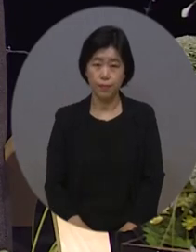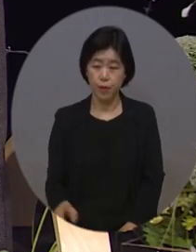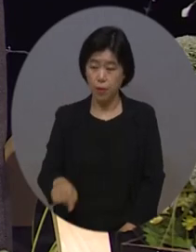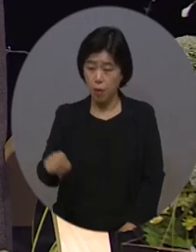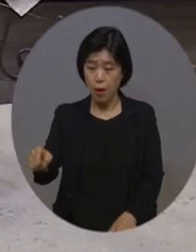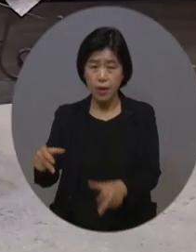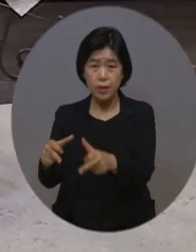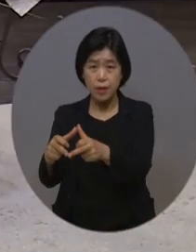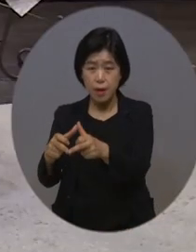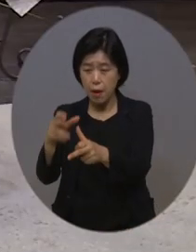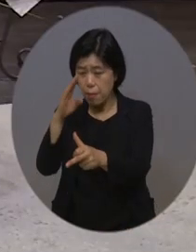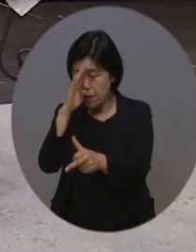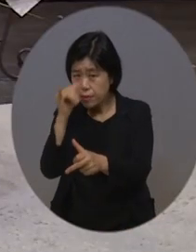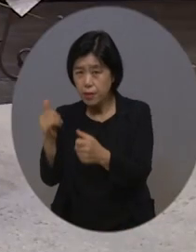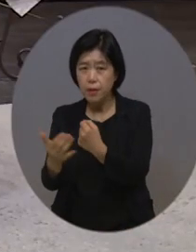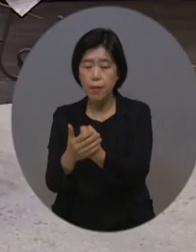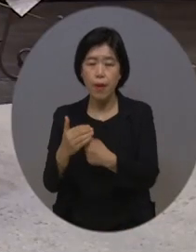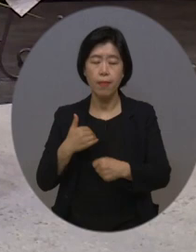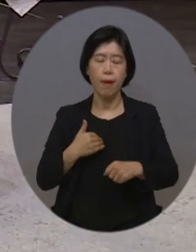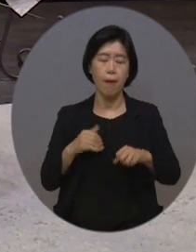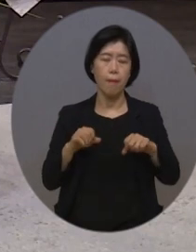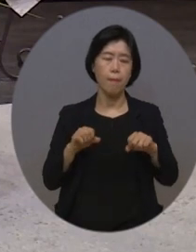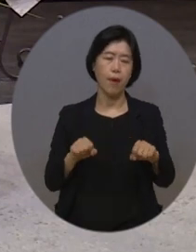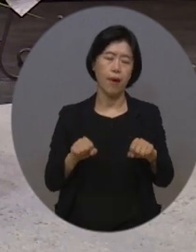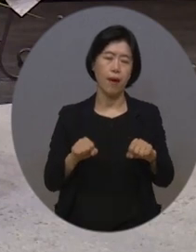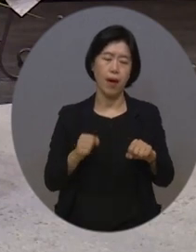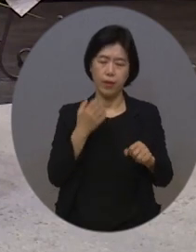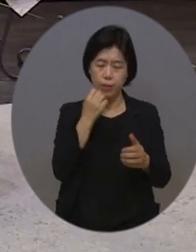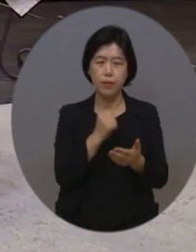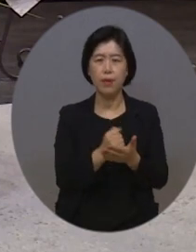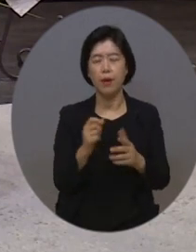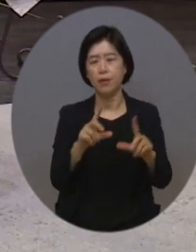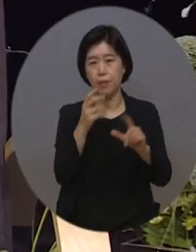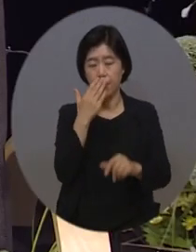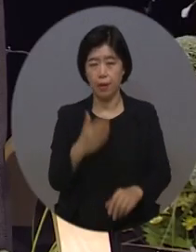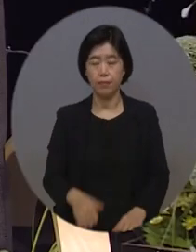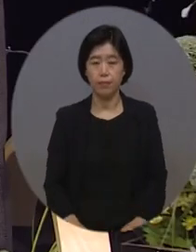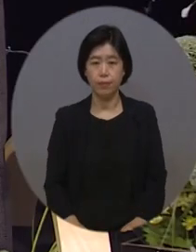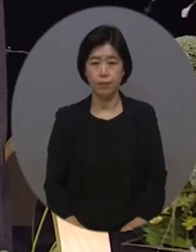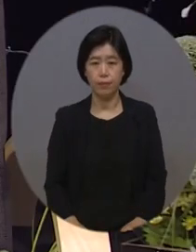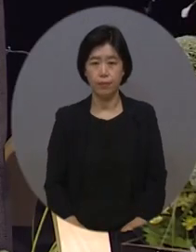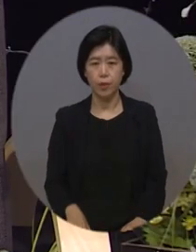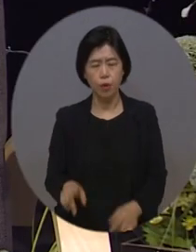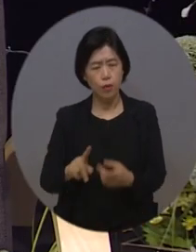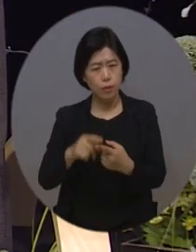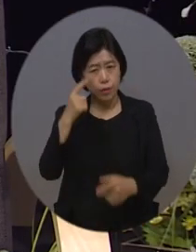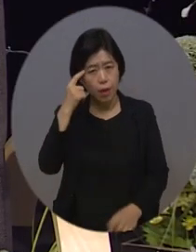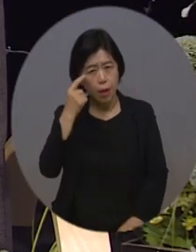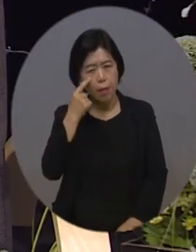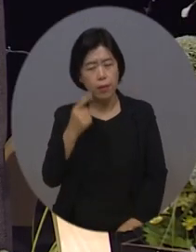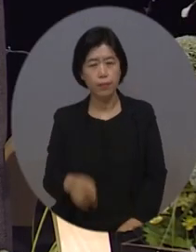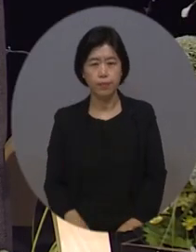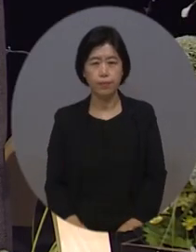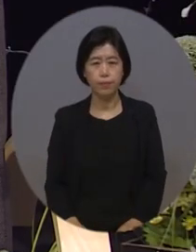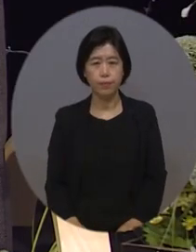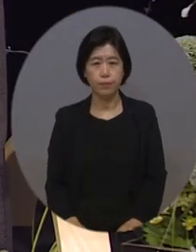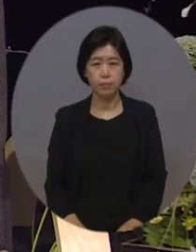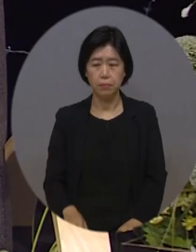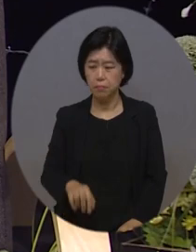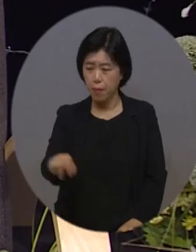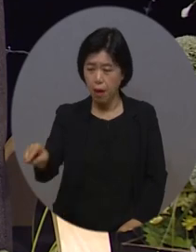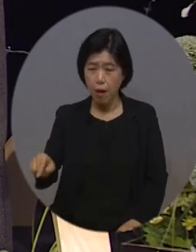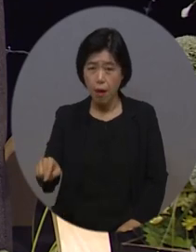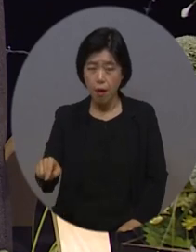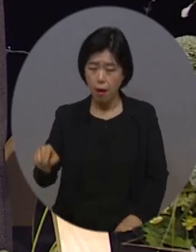것입니다. 가만히 생각하며 질문해 봅니다. 이 비참한 운명보다 성스러운